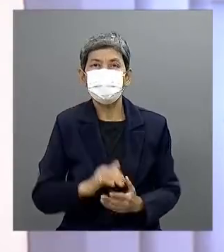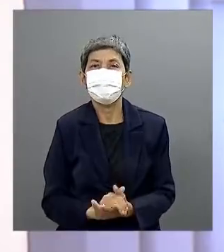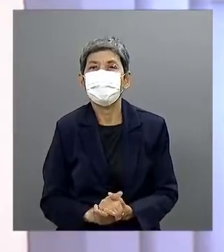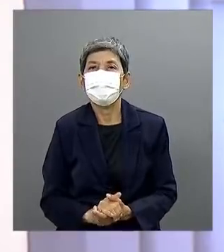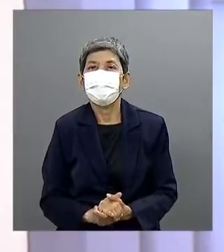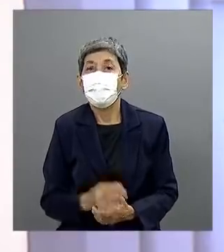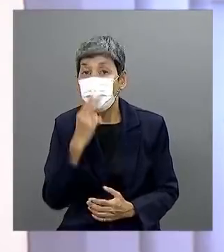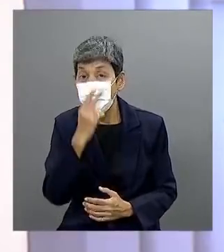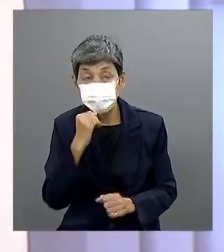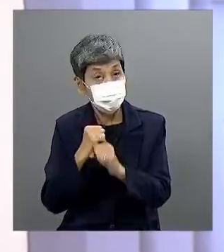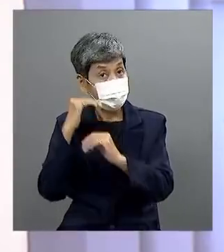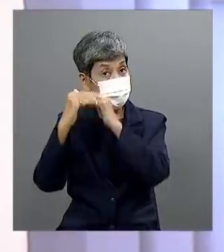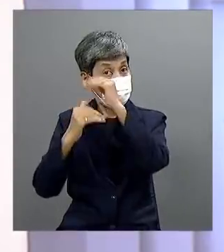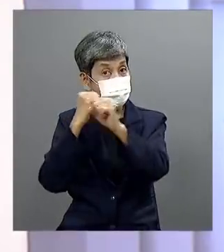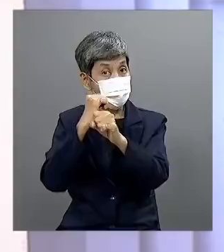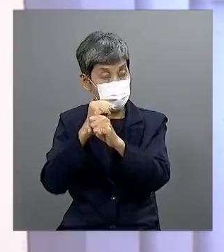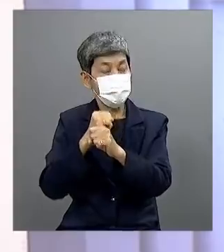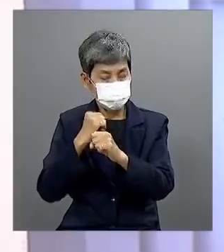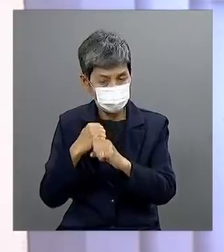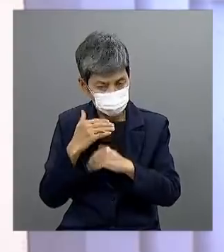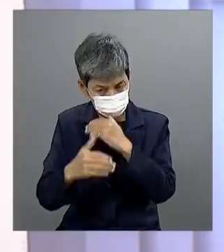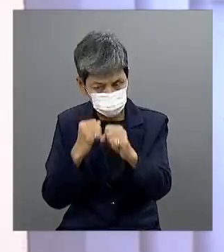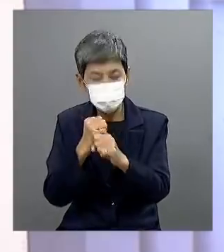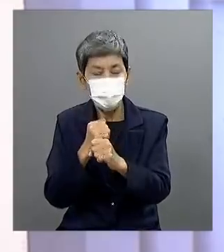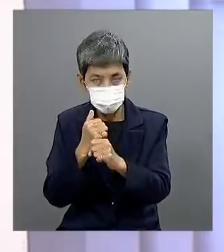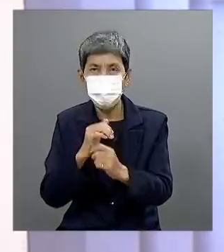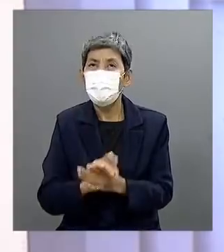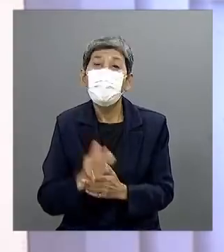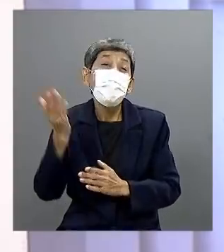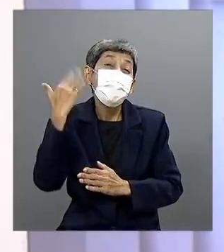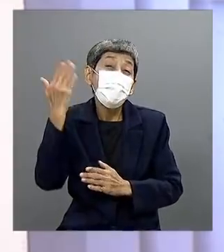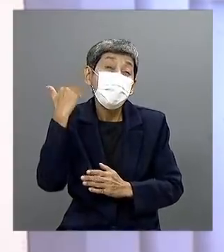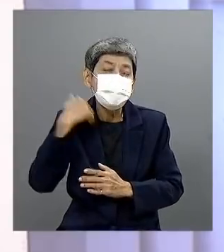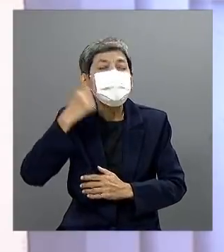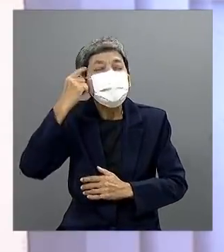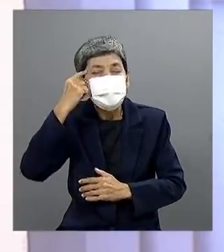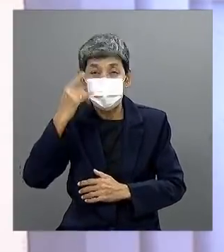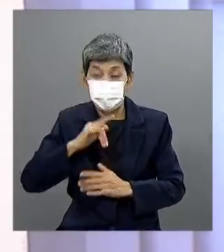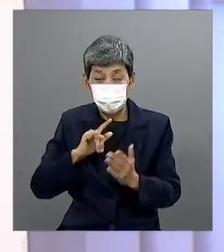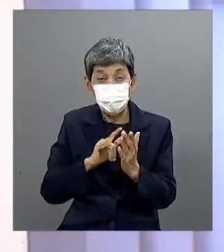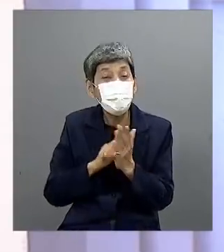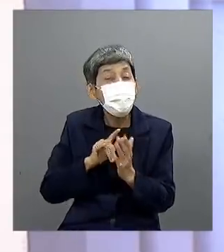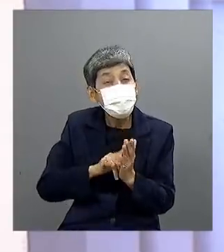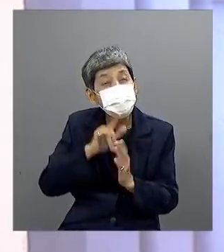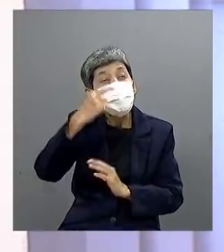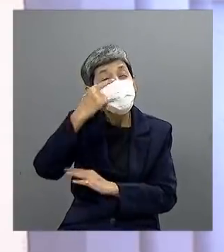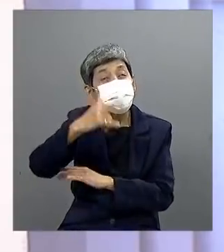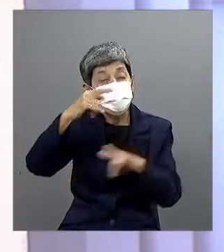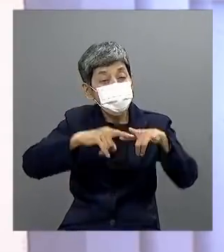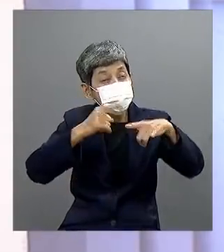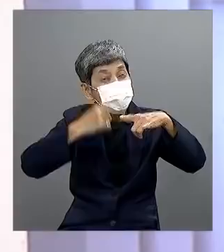าการบินเนี่ยมันเดินหน้าไปเรื่อยๆเนาะจากเดิมทีเราคิดว่าเอ้ยเครื่องบินแบบเดิมๆถูกไหมคะตอนนี้เนี่ยโอ้โห